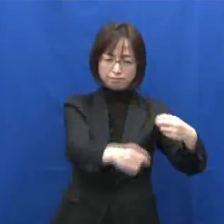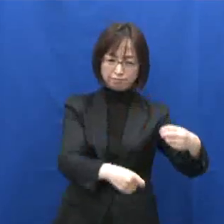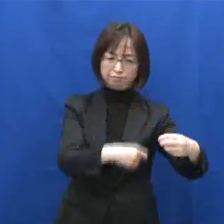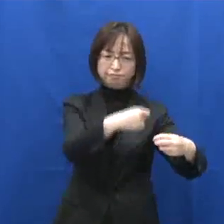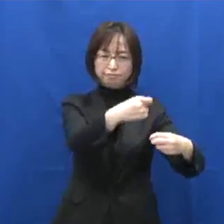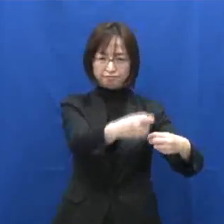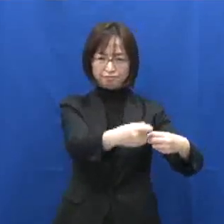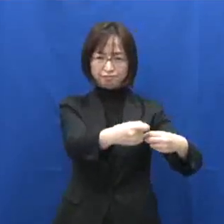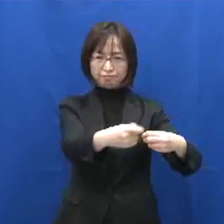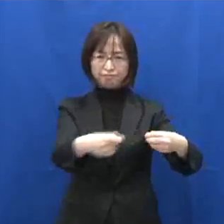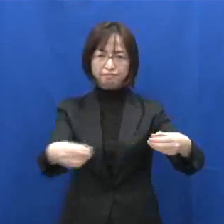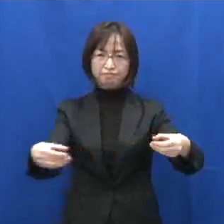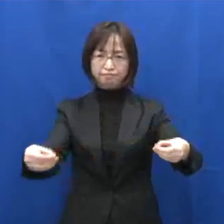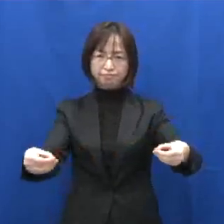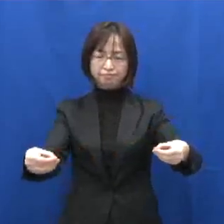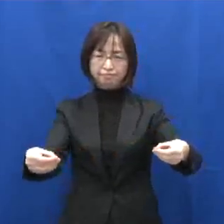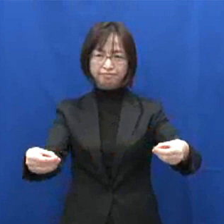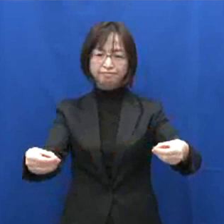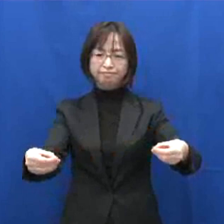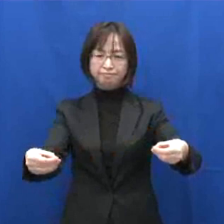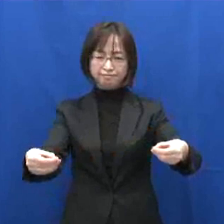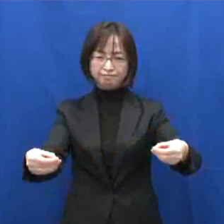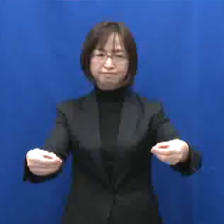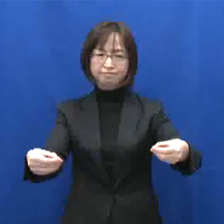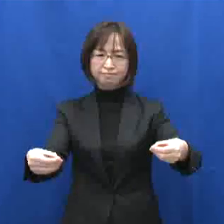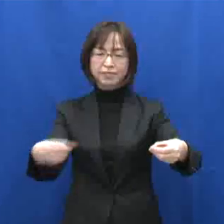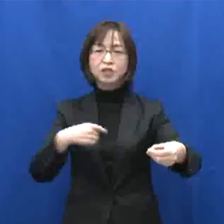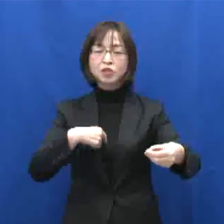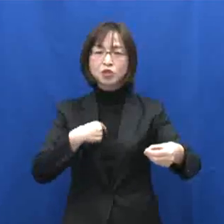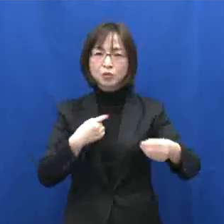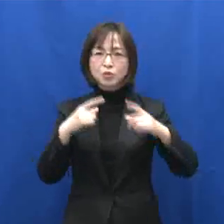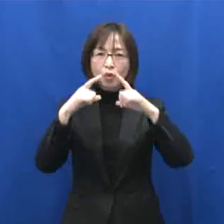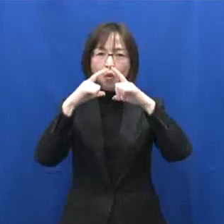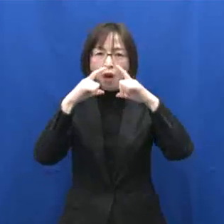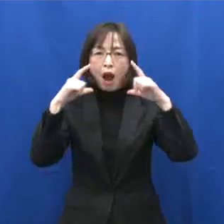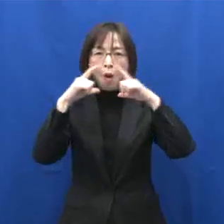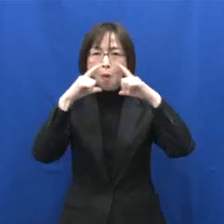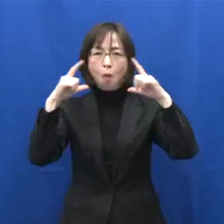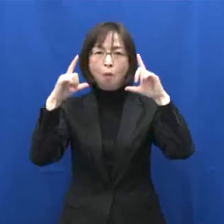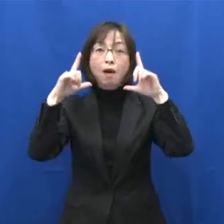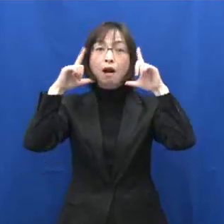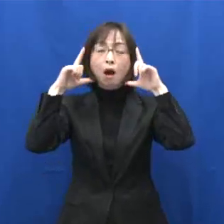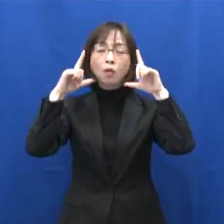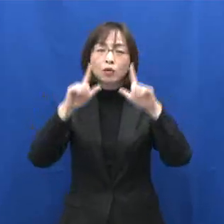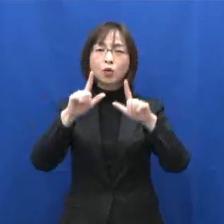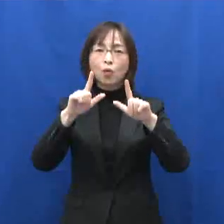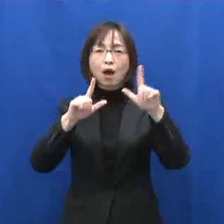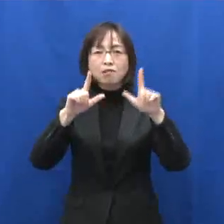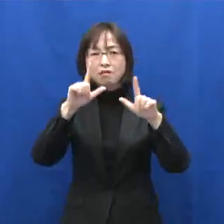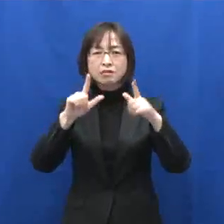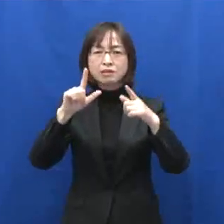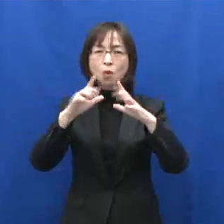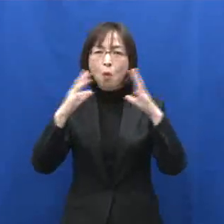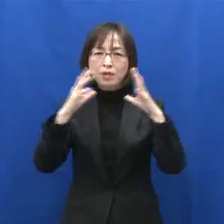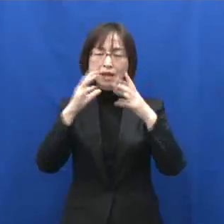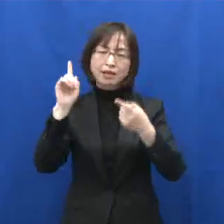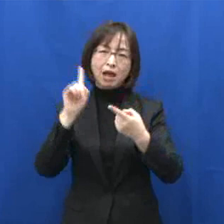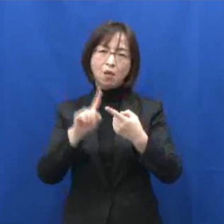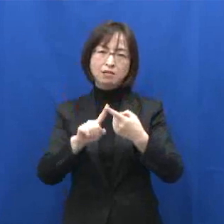こうかけます、 はいはい、 でもちろん自分の、ね、大きさに口の顔の大きさに合わせていただいて構わないんですけれども